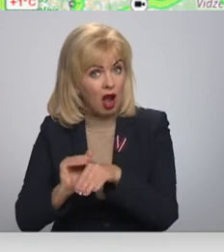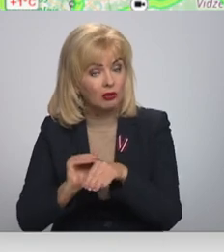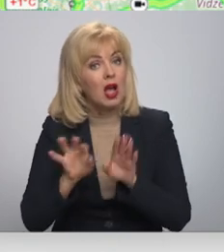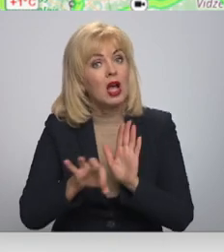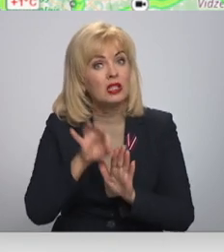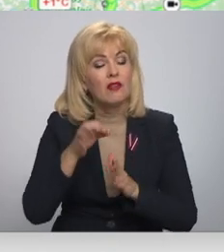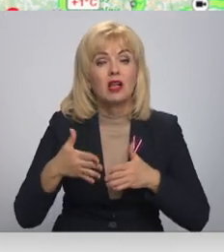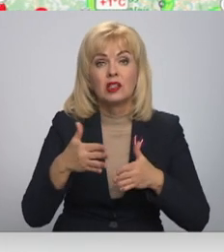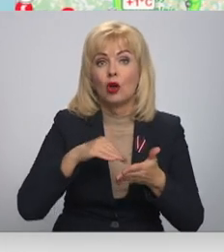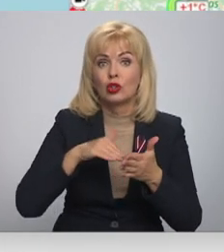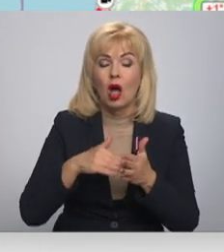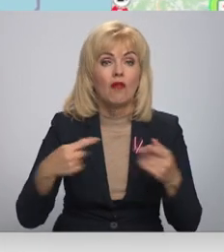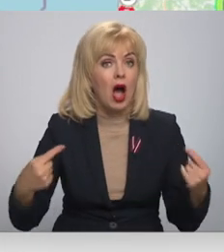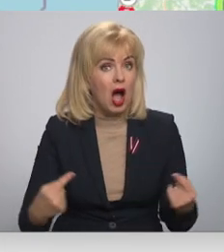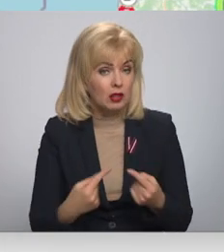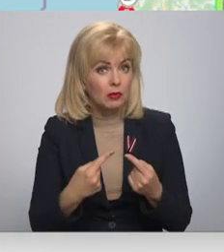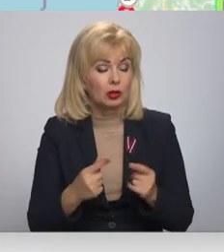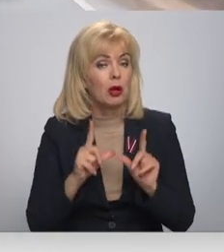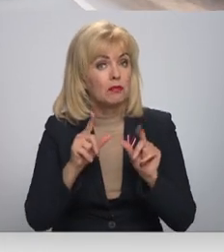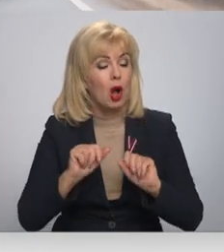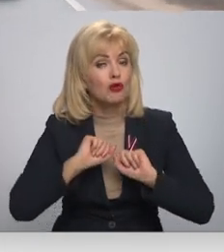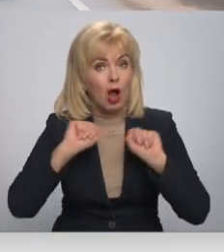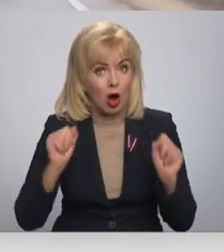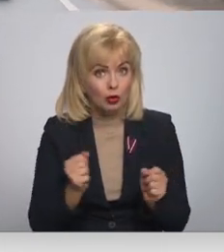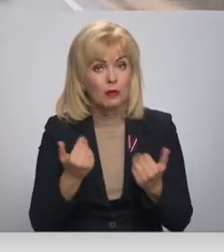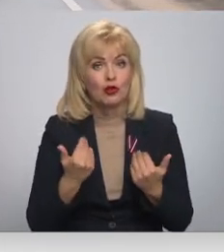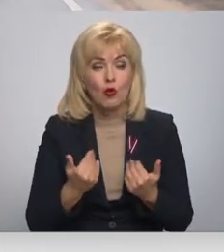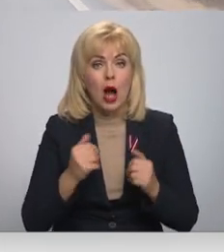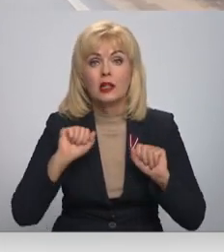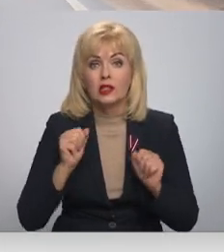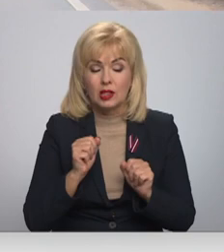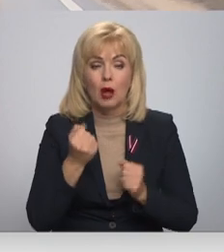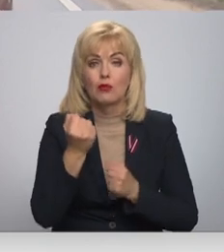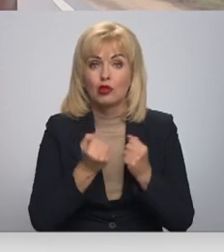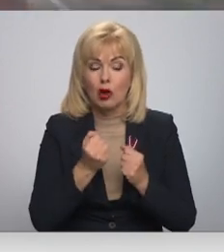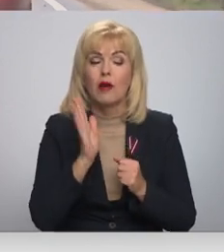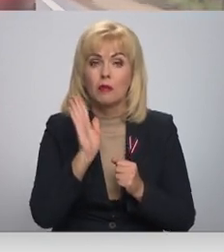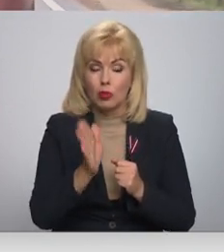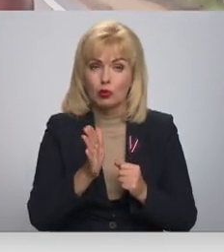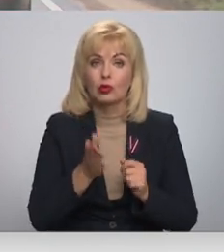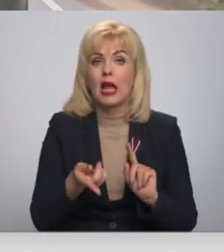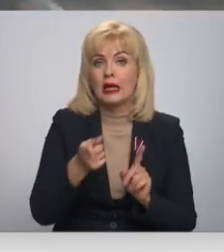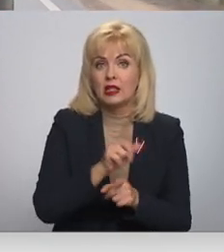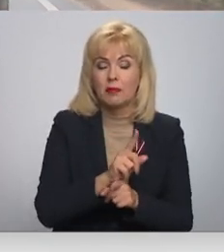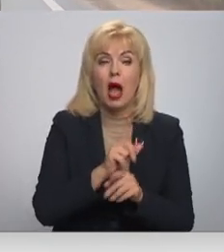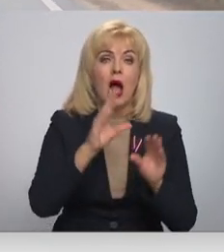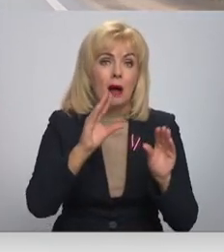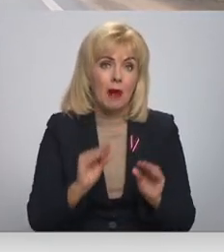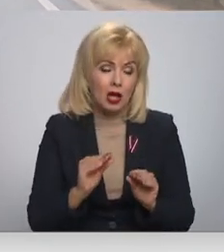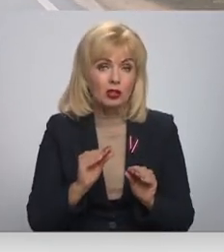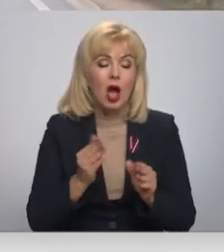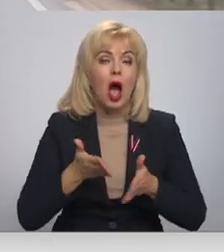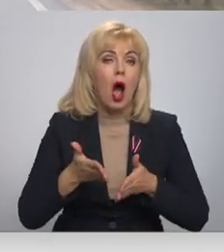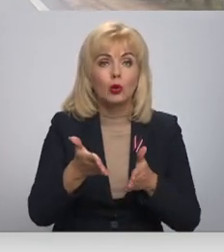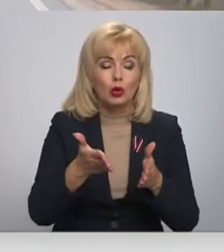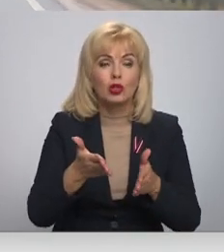jāizvēlas ceļu stāvoklim atbilstīgs braukšanas ātrums. Šoziem gan vēl šoferis gaida būtiskas izmaiņas. Krietni samazināts to autoceļu skaits,